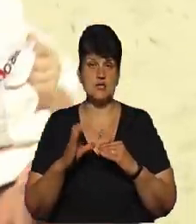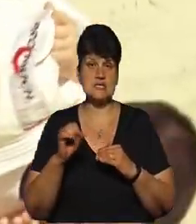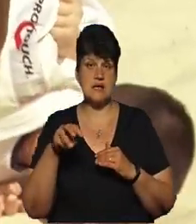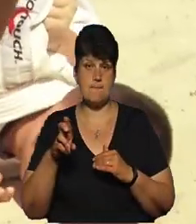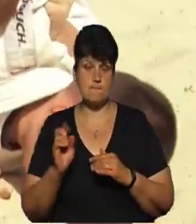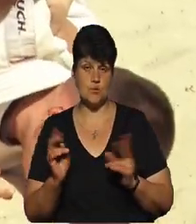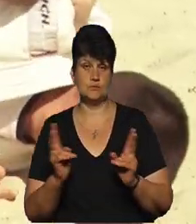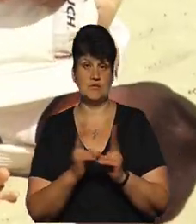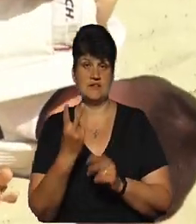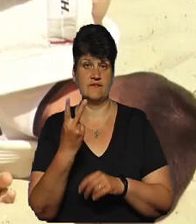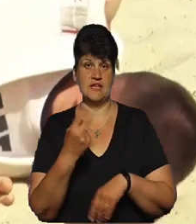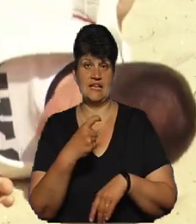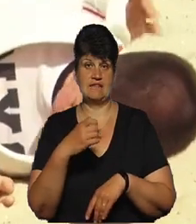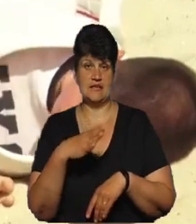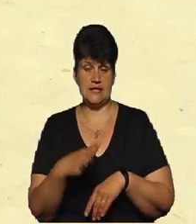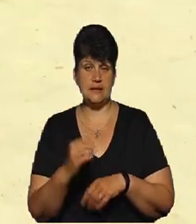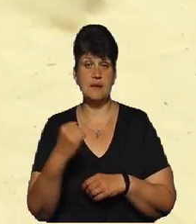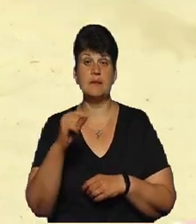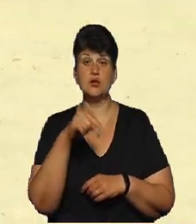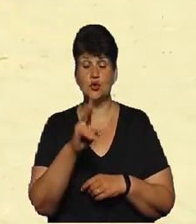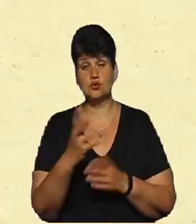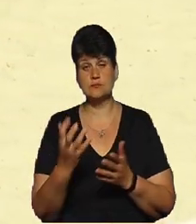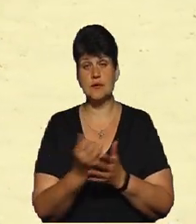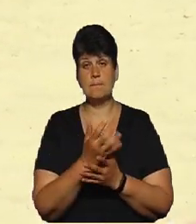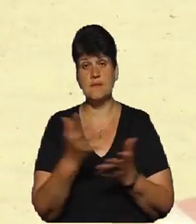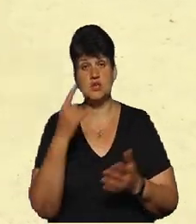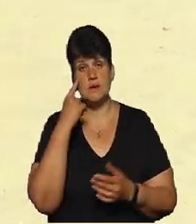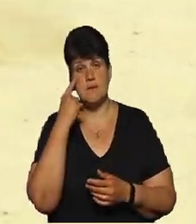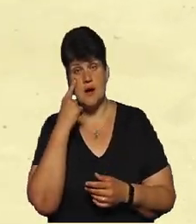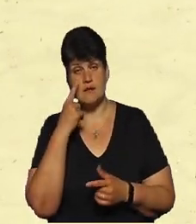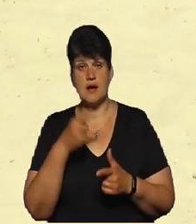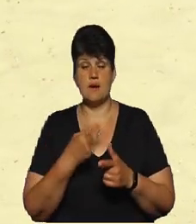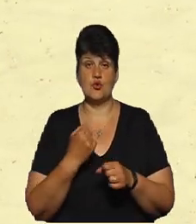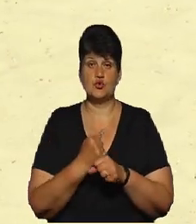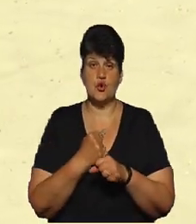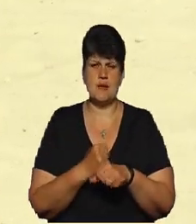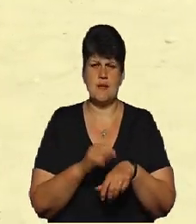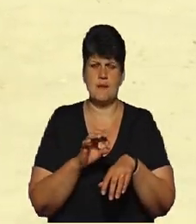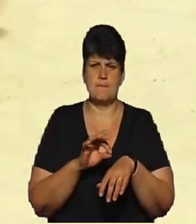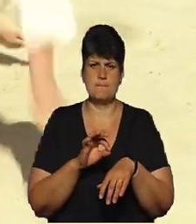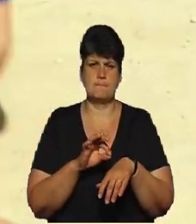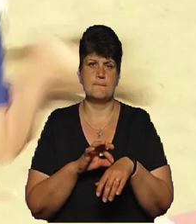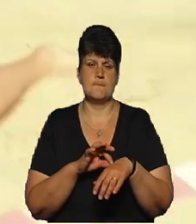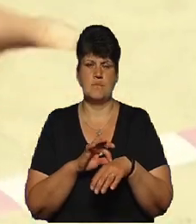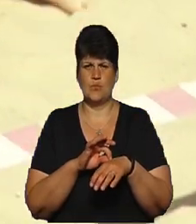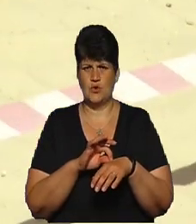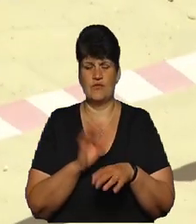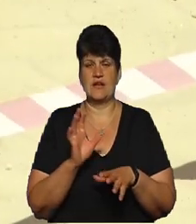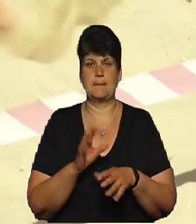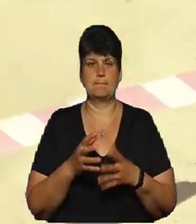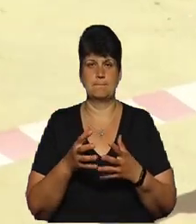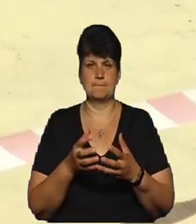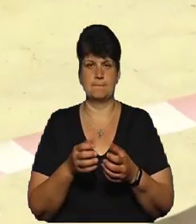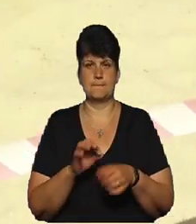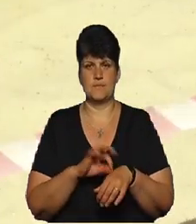2 хвилини. Перемагає той, хто набере більшу кількість балів або застосує больовий прийом. У ваговій категорії до 46 кілограмів